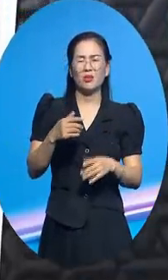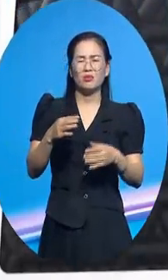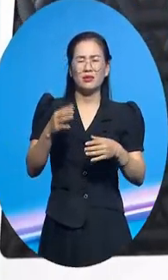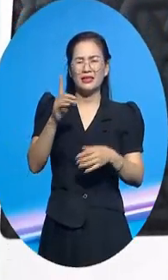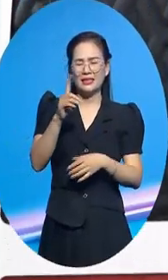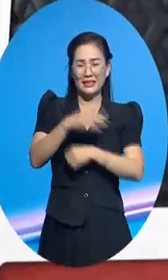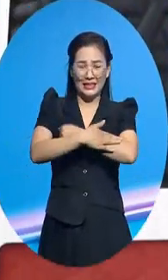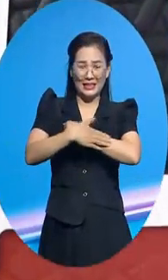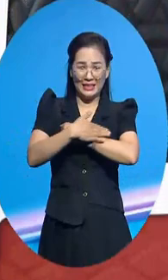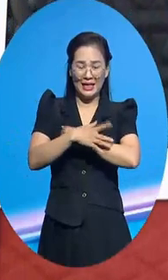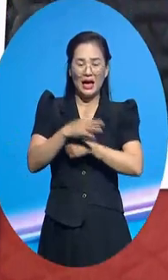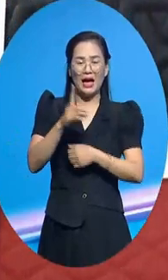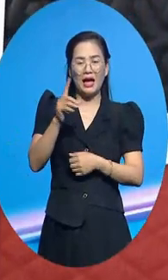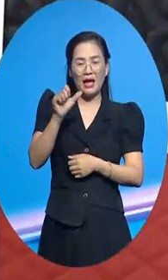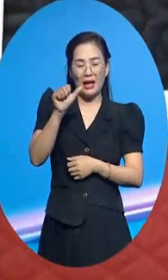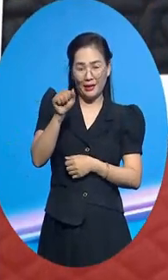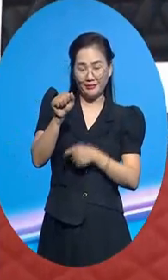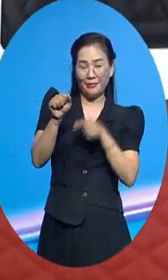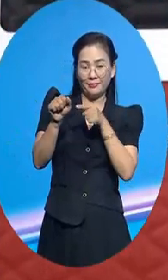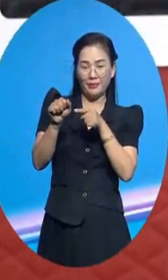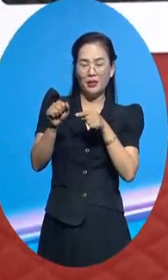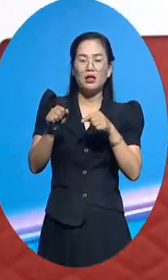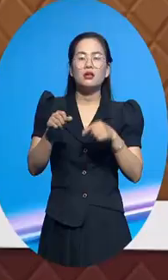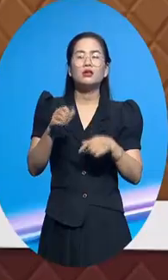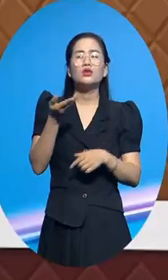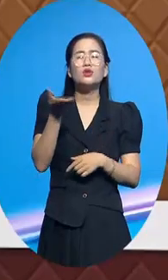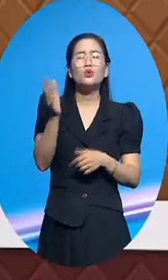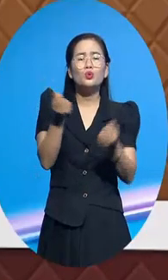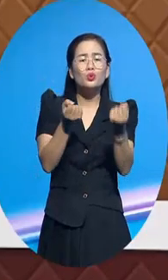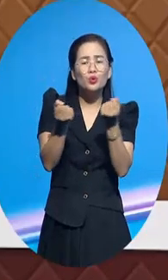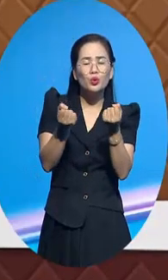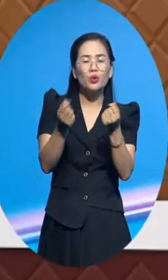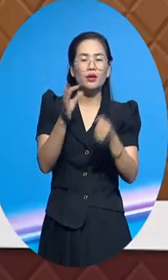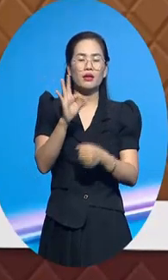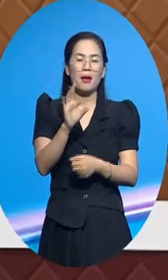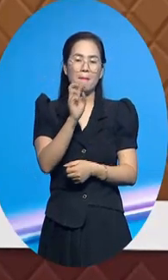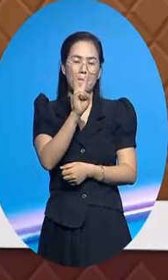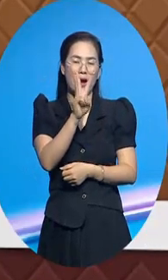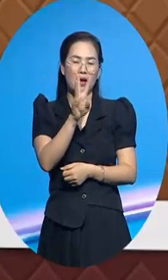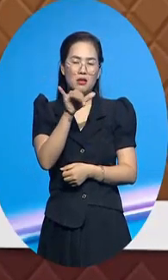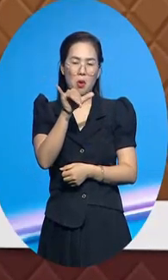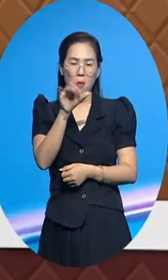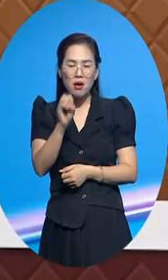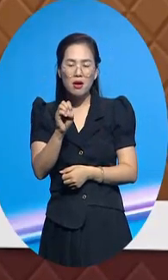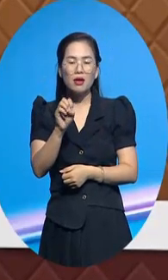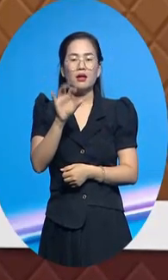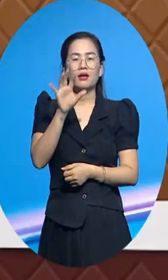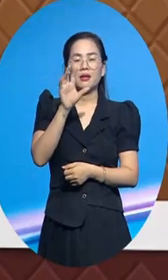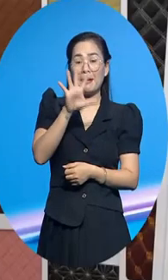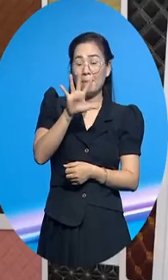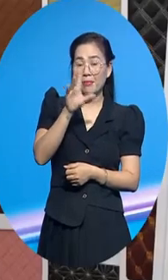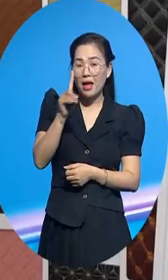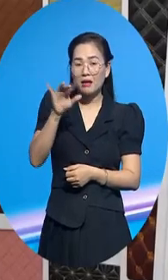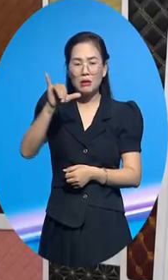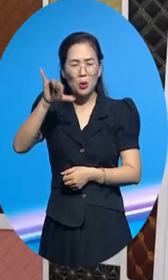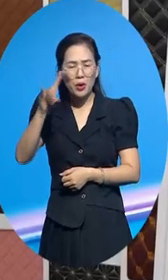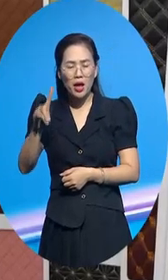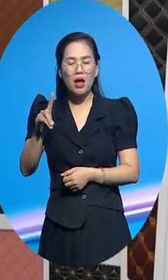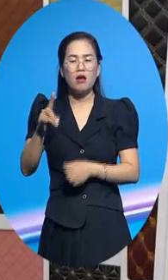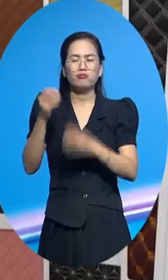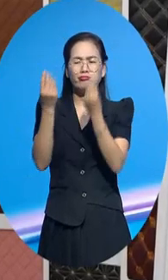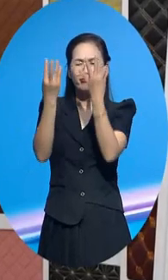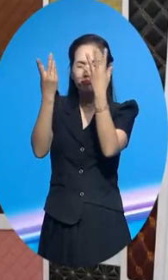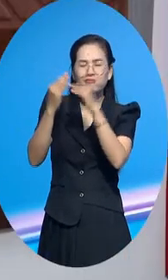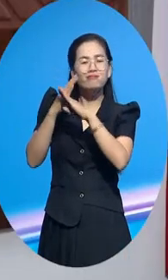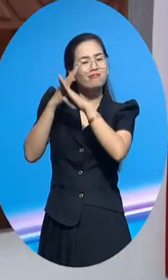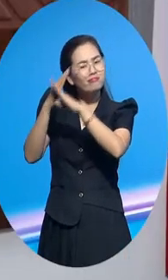6 năm kinh nghiệm may và sản xuất nguyên liệu trần 5D, thảm 6D, thảm 360 với ưu điểm chống nước, chống cháy, đơn vị đã khẳng